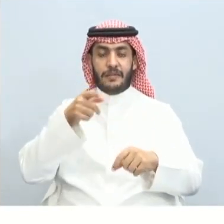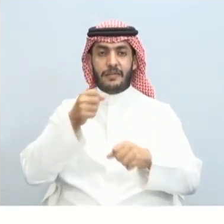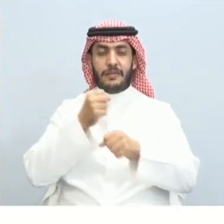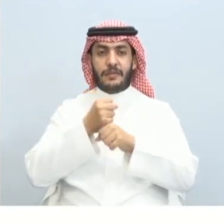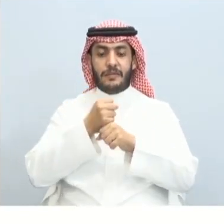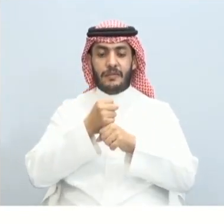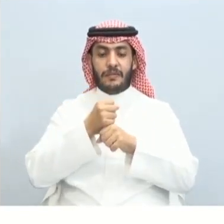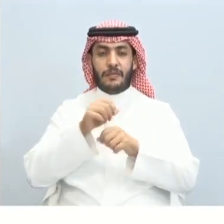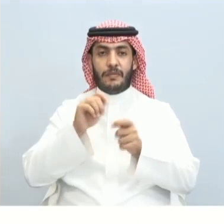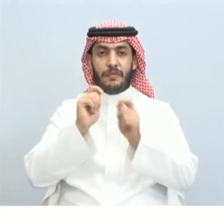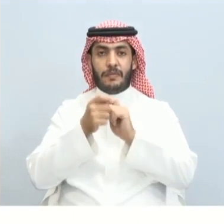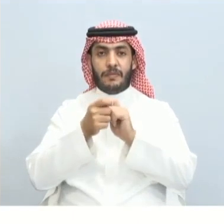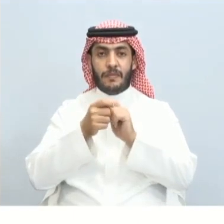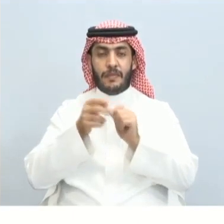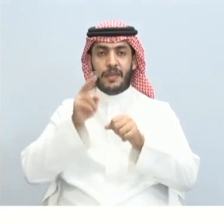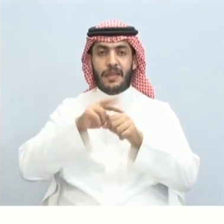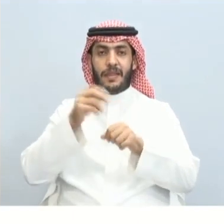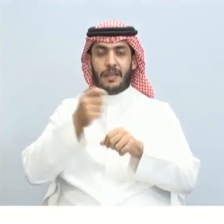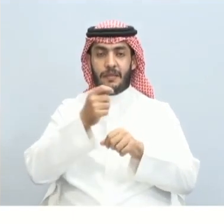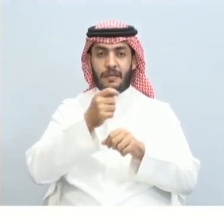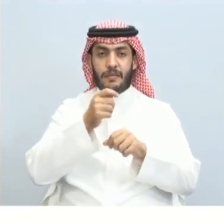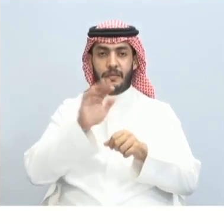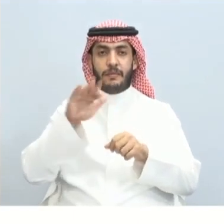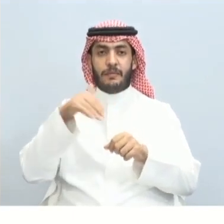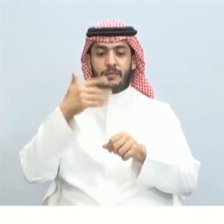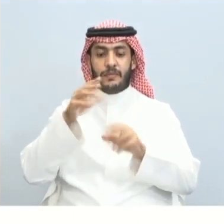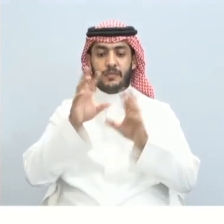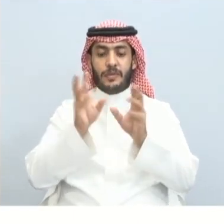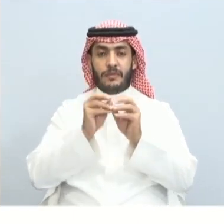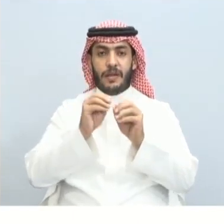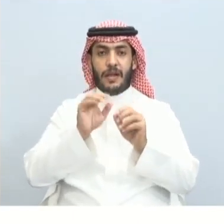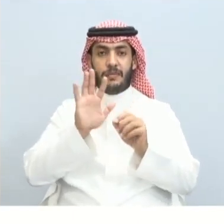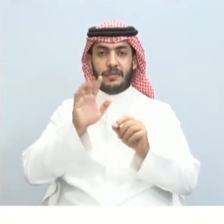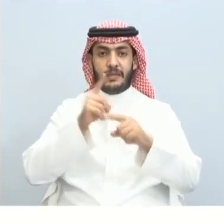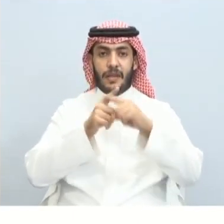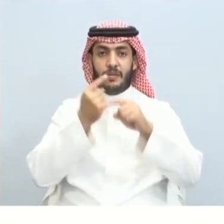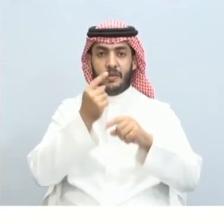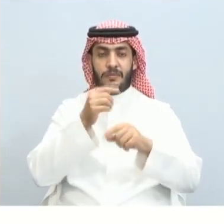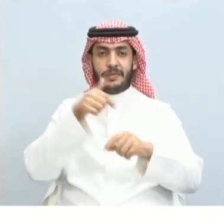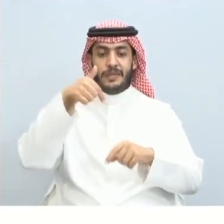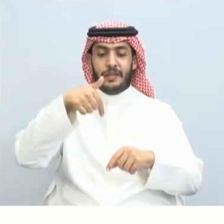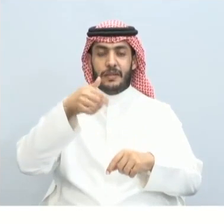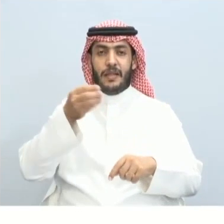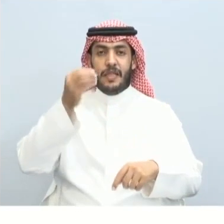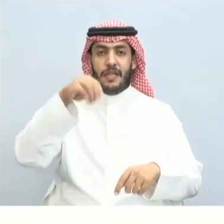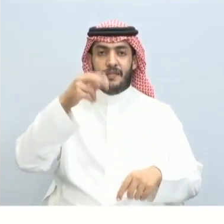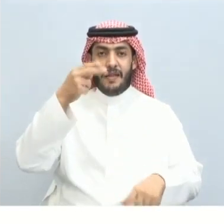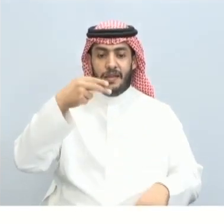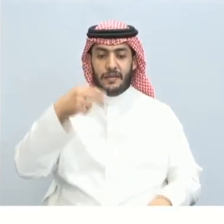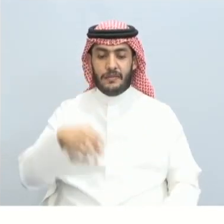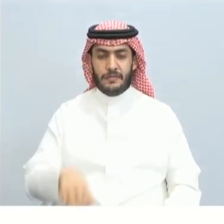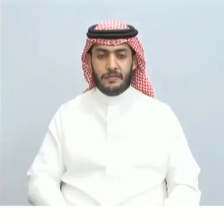استخدمنا خاصيه الابدال لاعاده كتابه العباره ومن ثم جمعنا خمسه زائد واحد اصبحت سته مضاف اليها عين